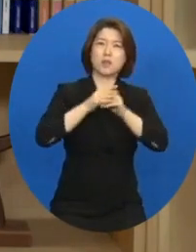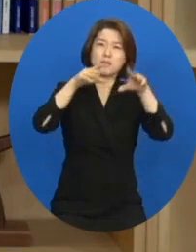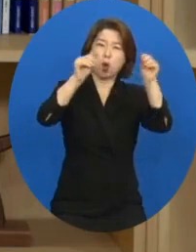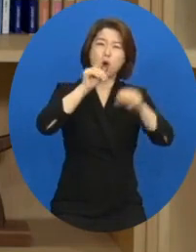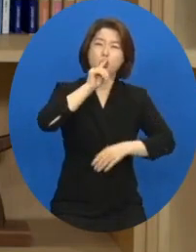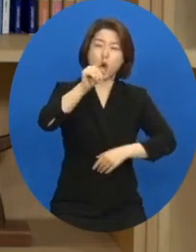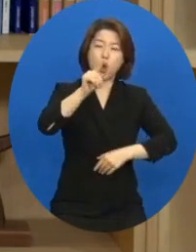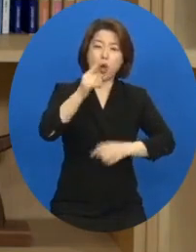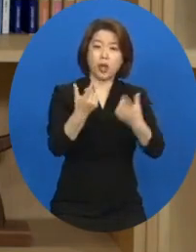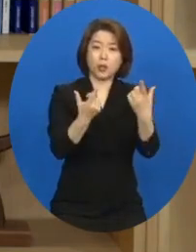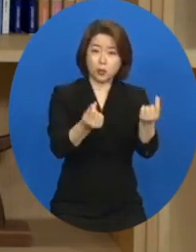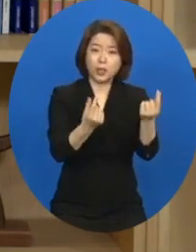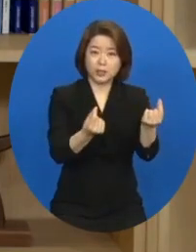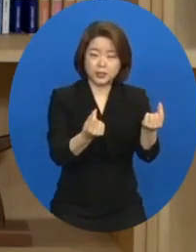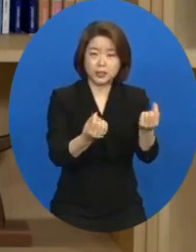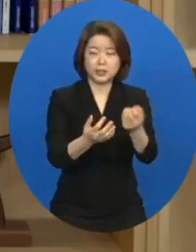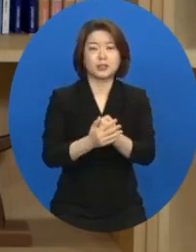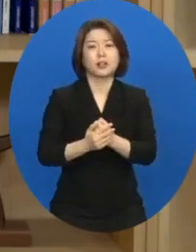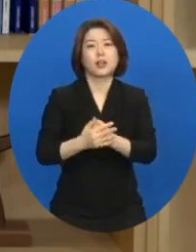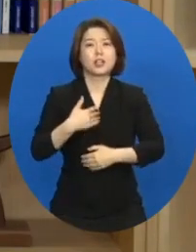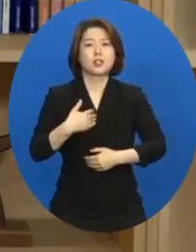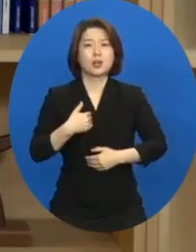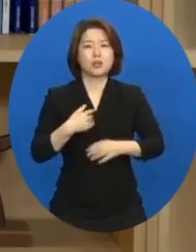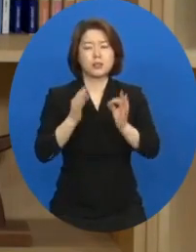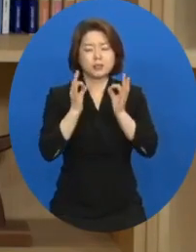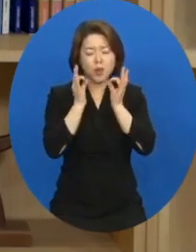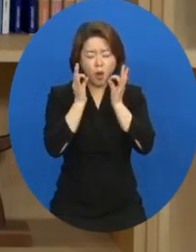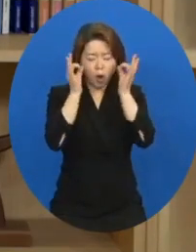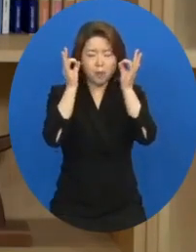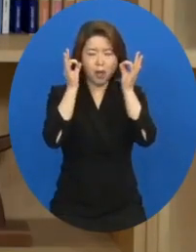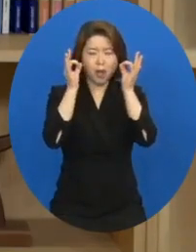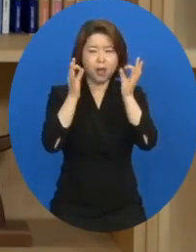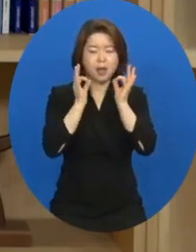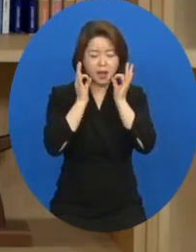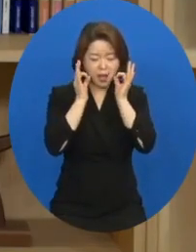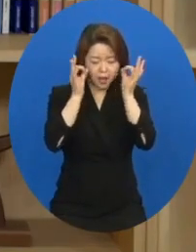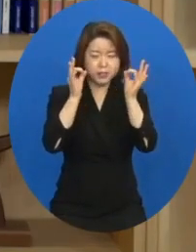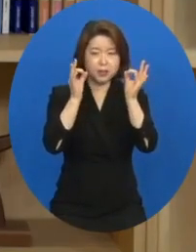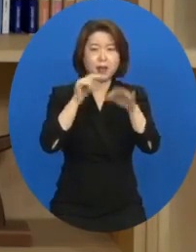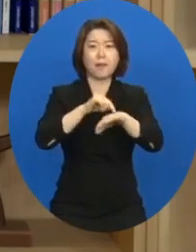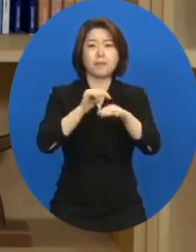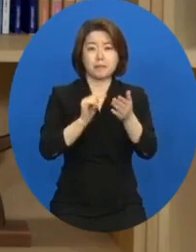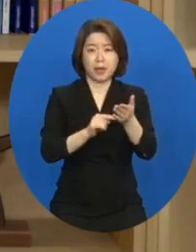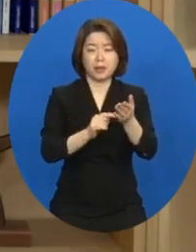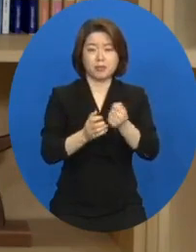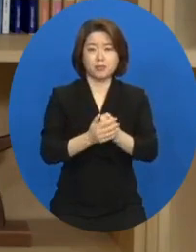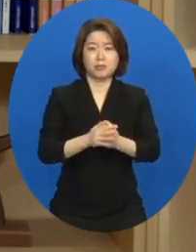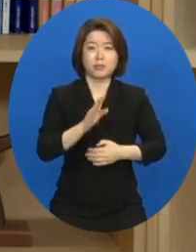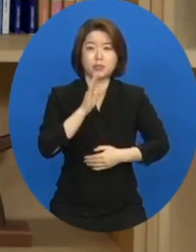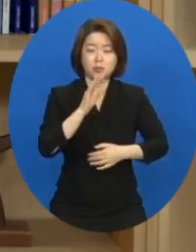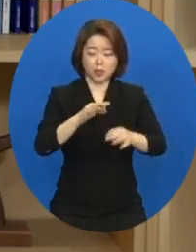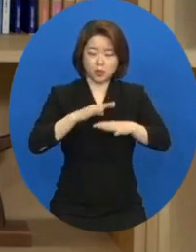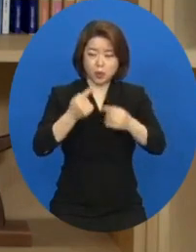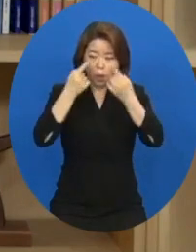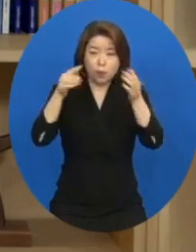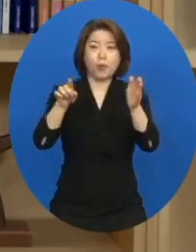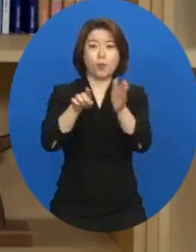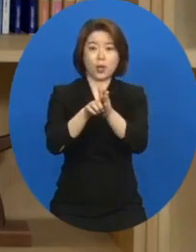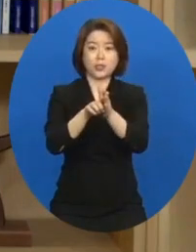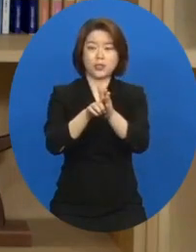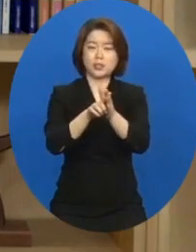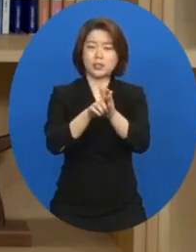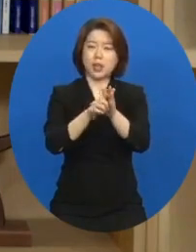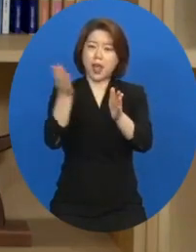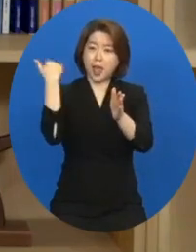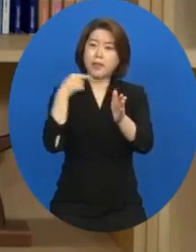대화 같은 그런 정말 절박 깍 간절한 그리고 첫 놀라운 확신이 그때